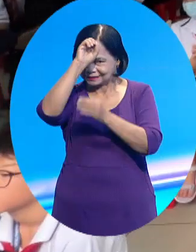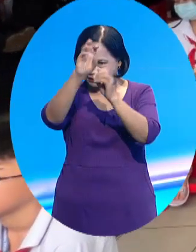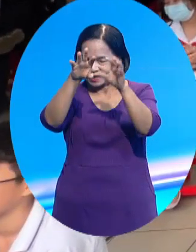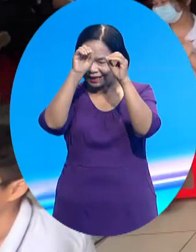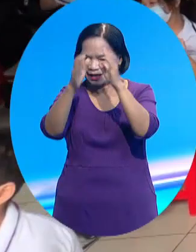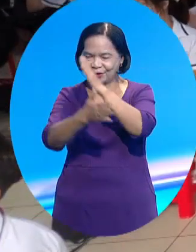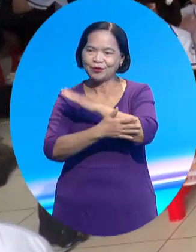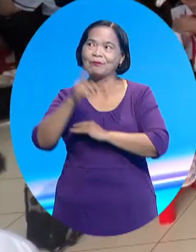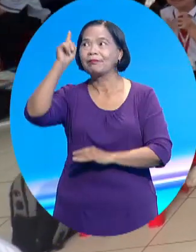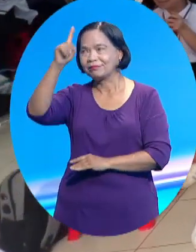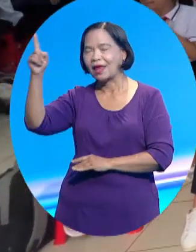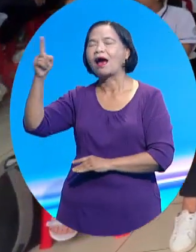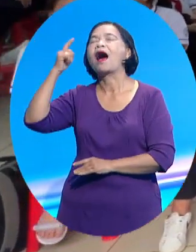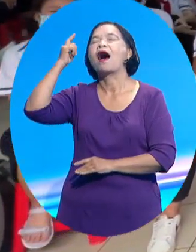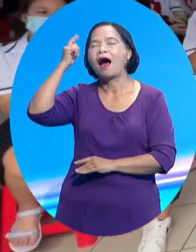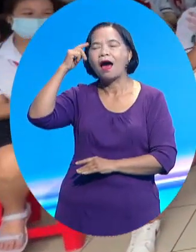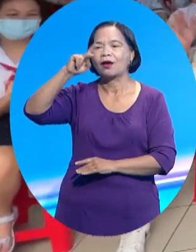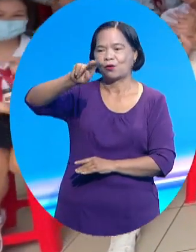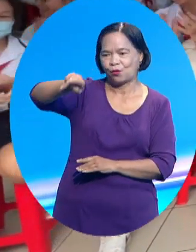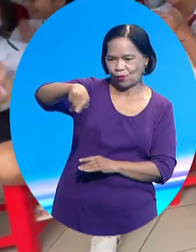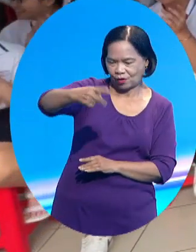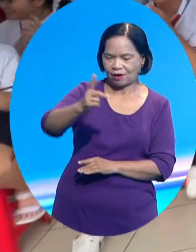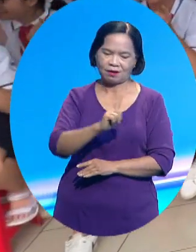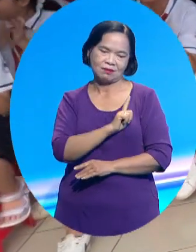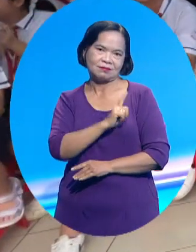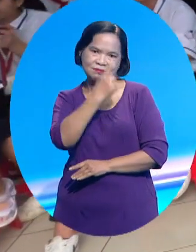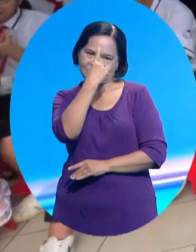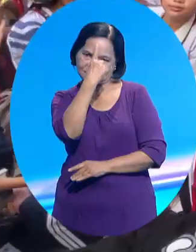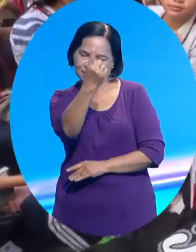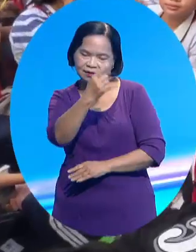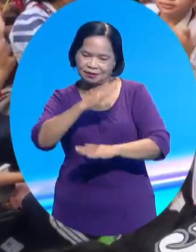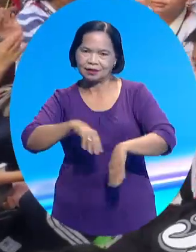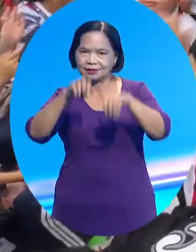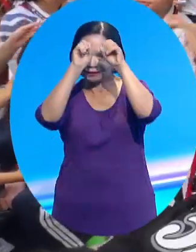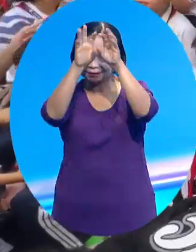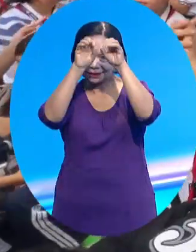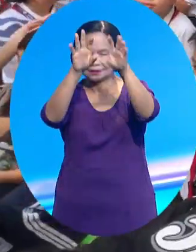cũng giúp giáo viên hiểu rõ hơn, tự tin hơn, từ đó áp dụng hiệu quả trong quá trình giảng dạy.